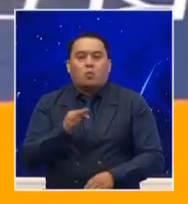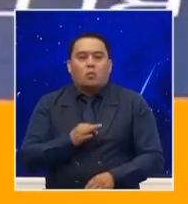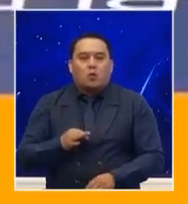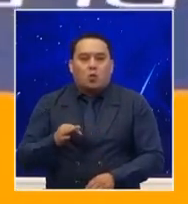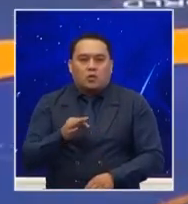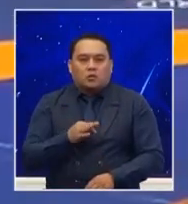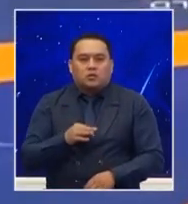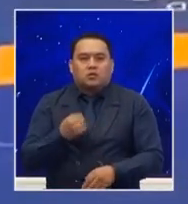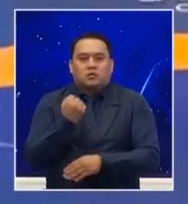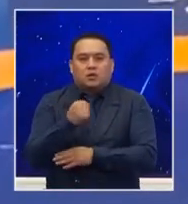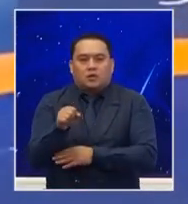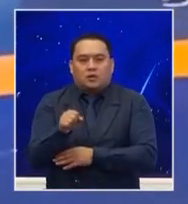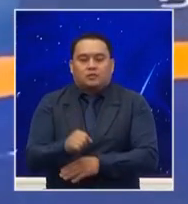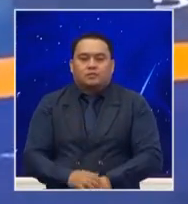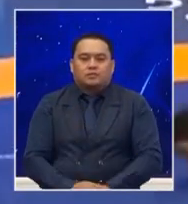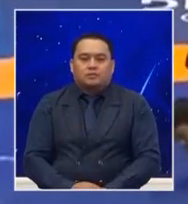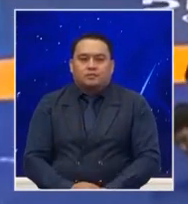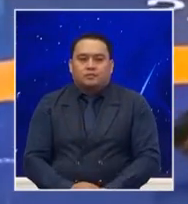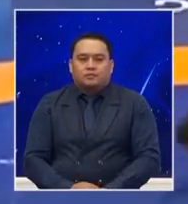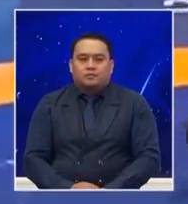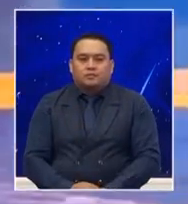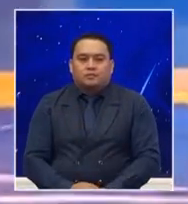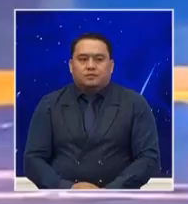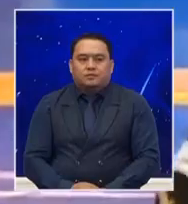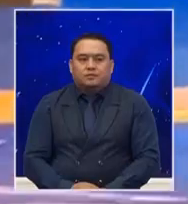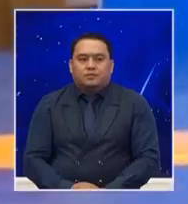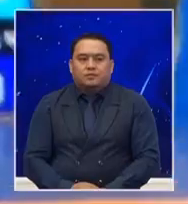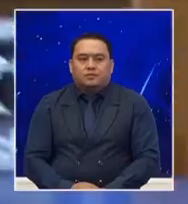Асхат Дінмұхамедов алып берген еді.